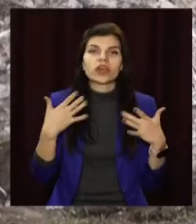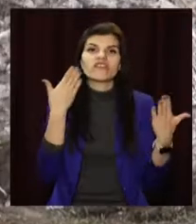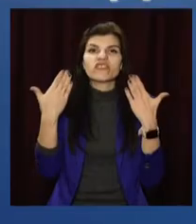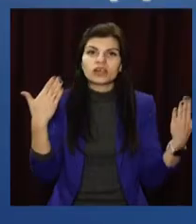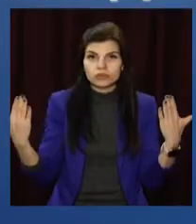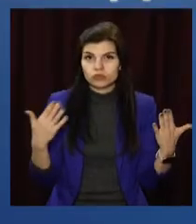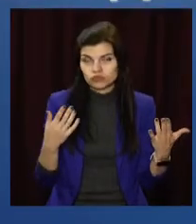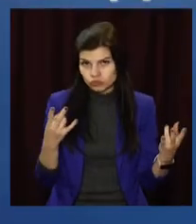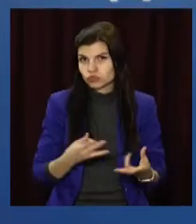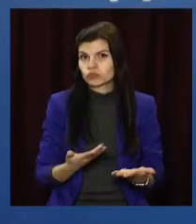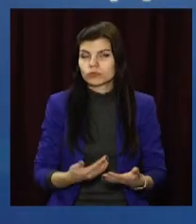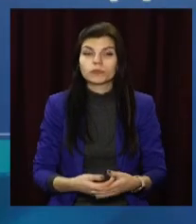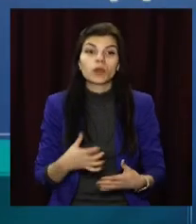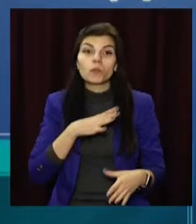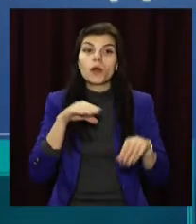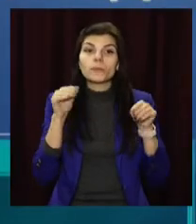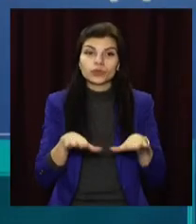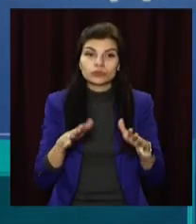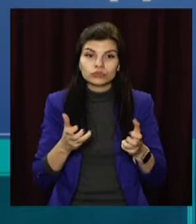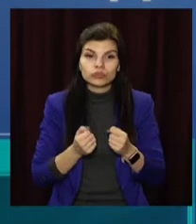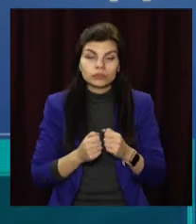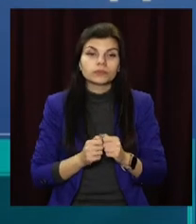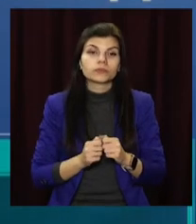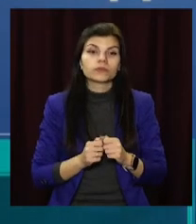виставок. Було прийнято рішення